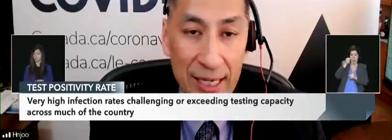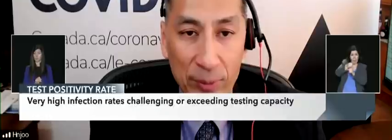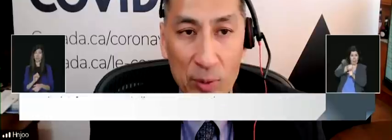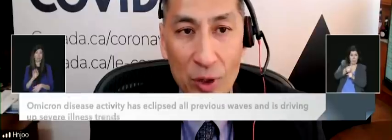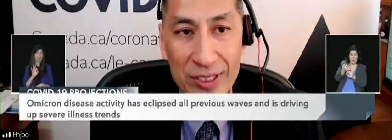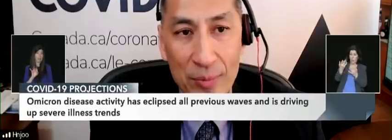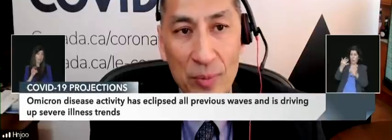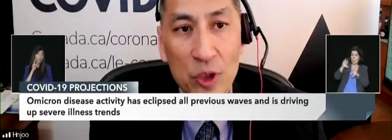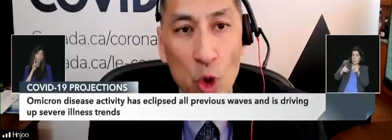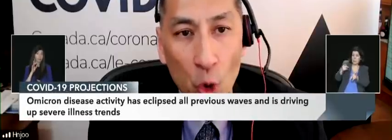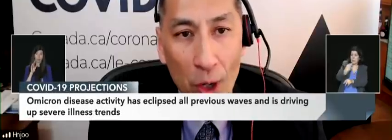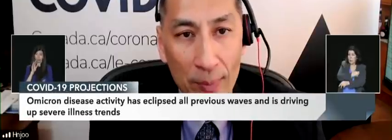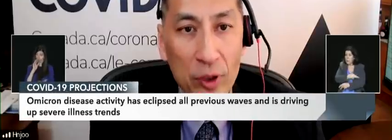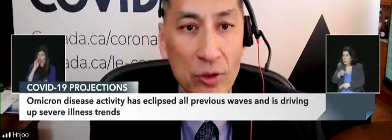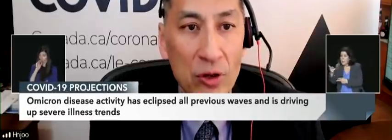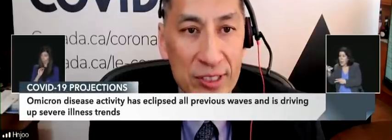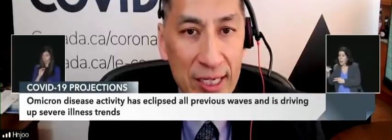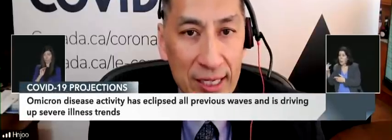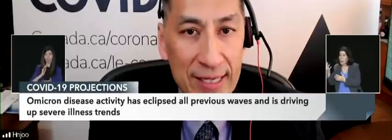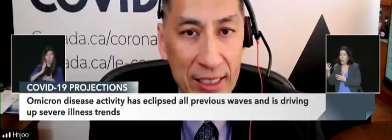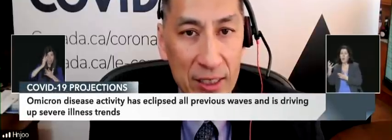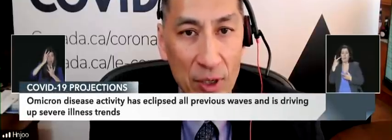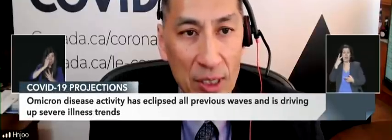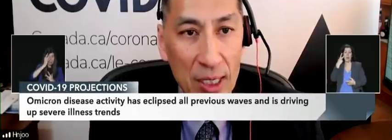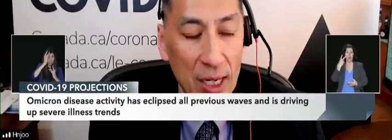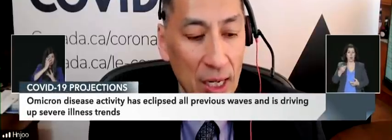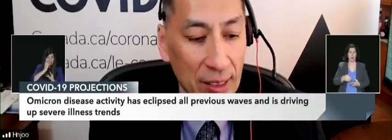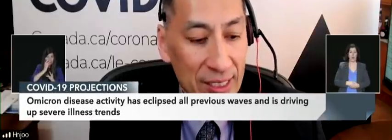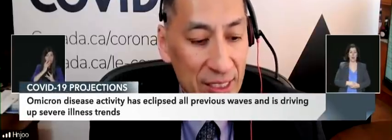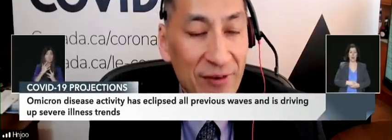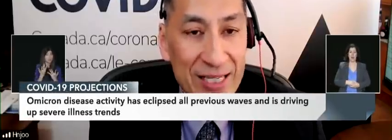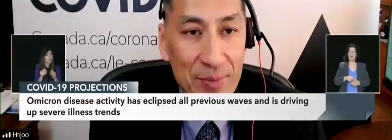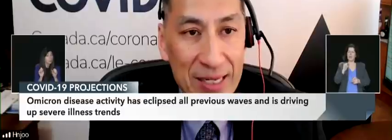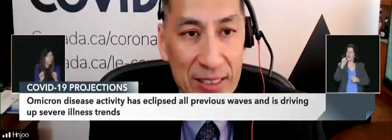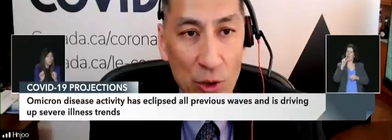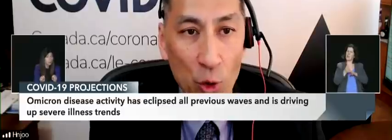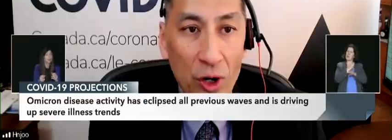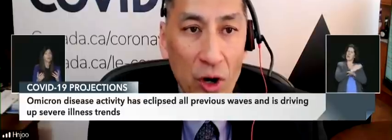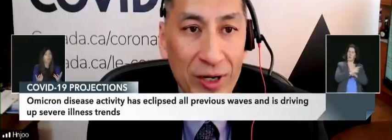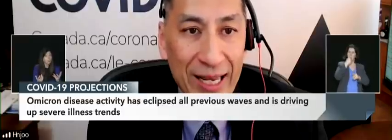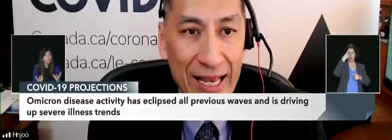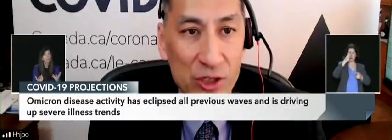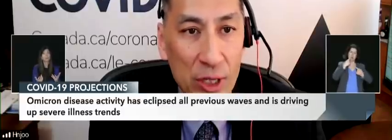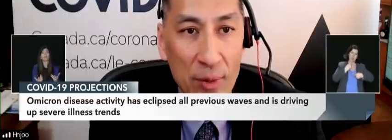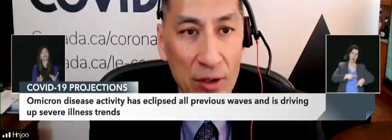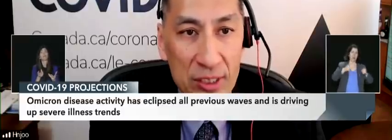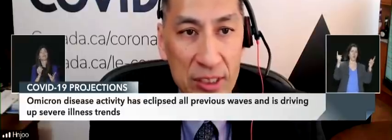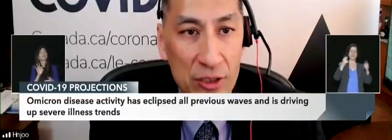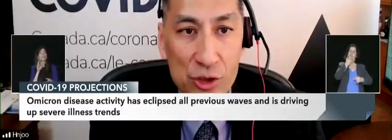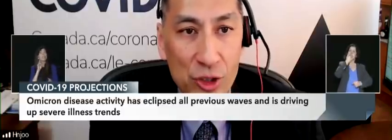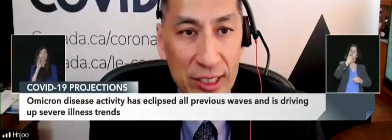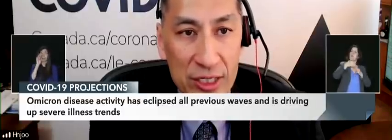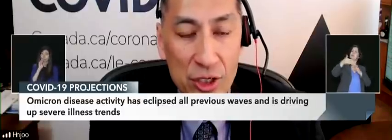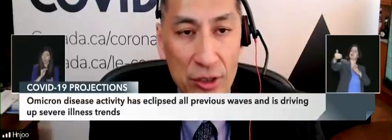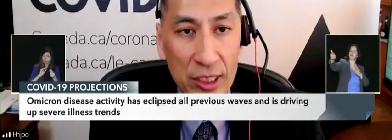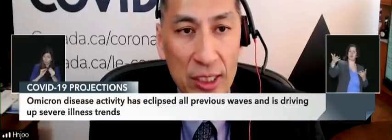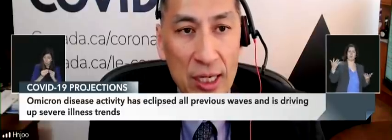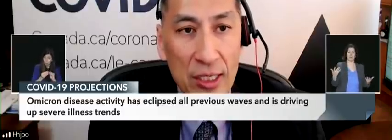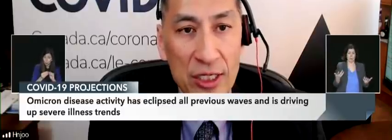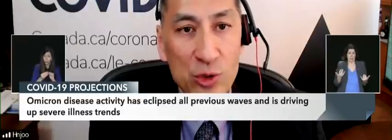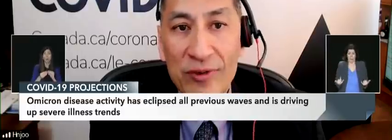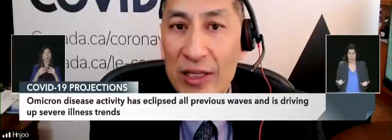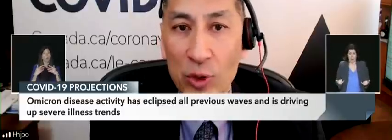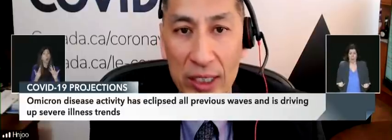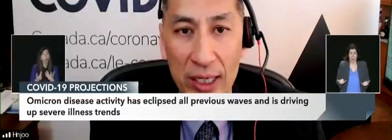Donc, je pense, d'après moi, c'est plutôt à prononcer exactement qu'est-ce qui va se passer où on est actuellement. C'est toujours une